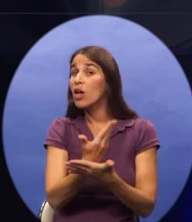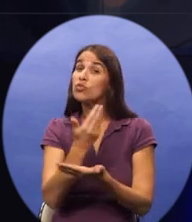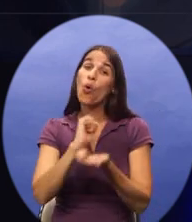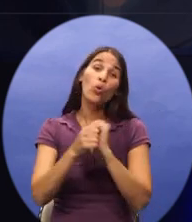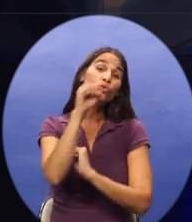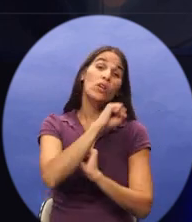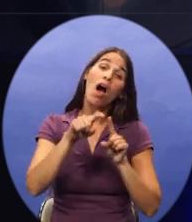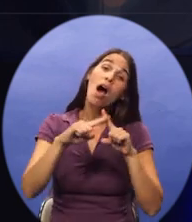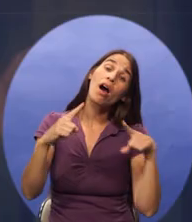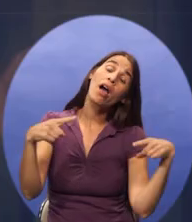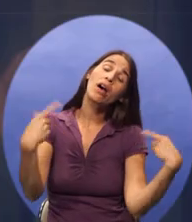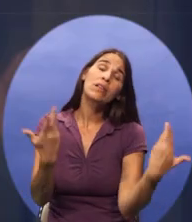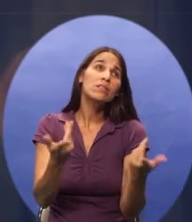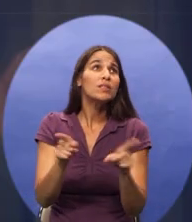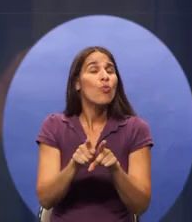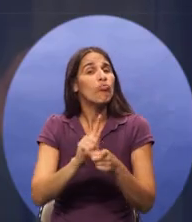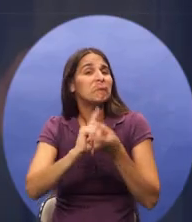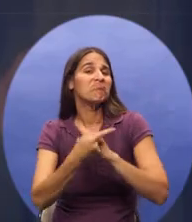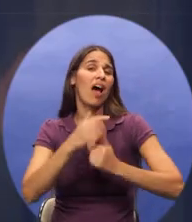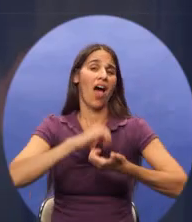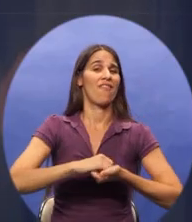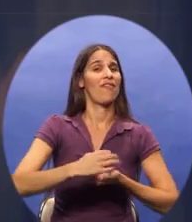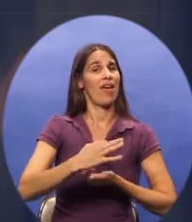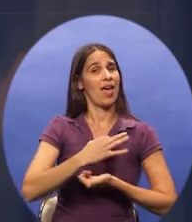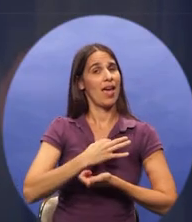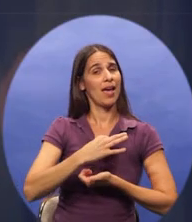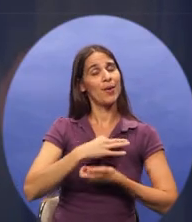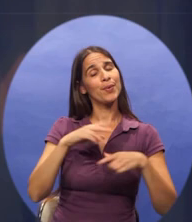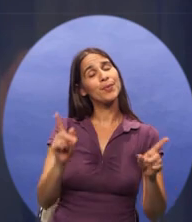אחר שיהיה לי לחבר.